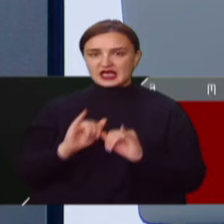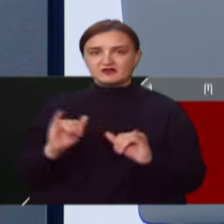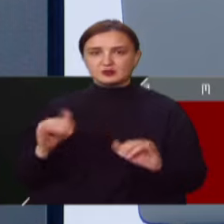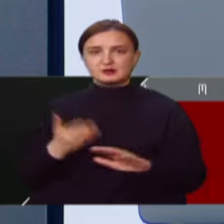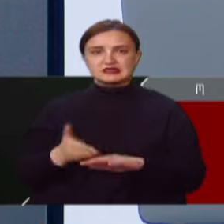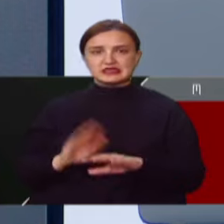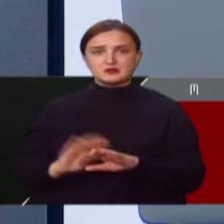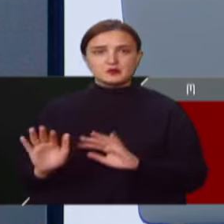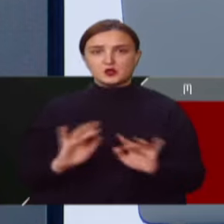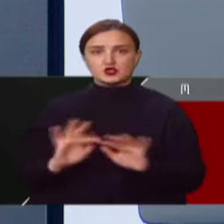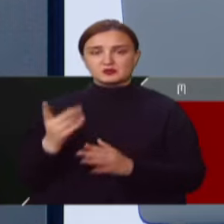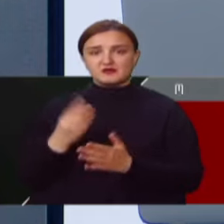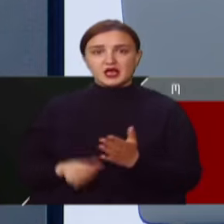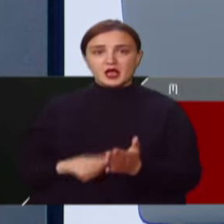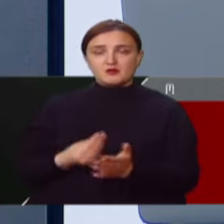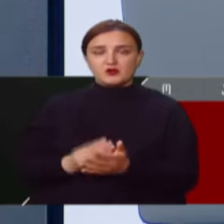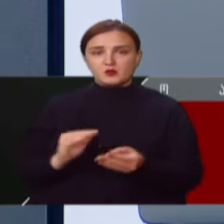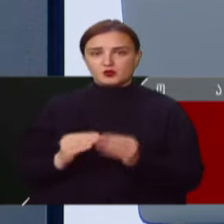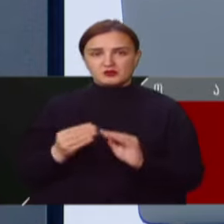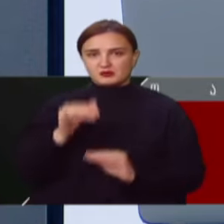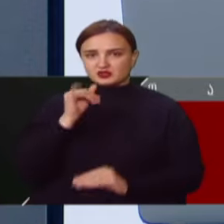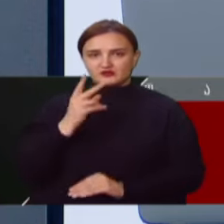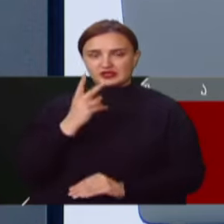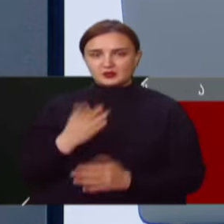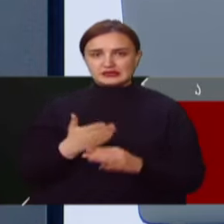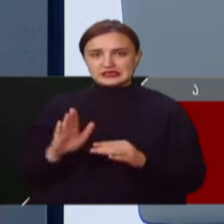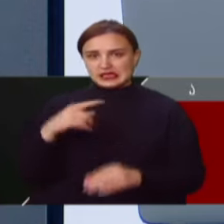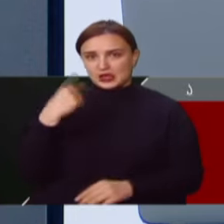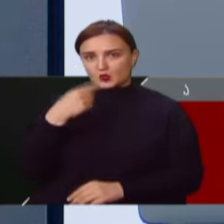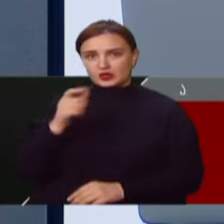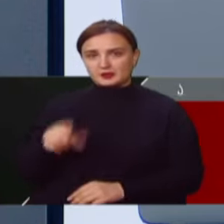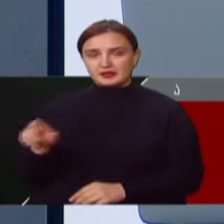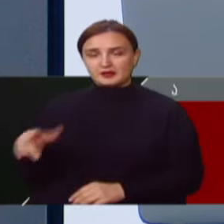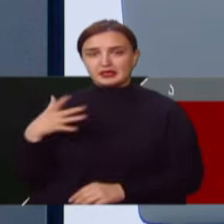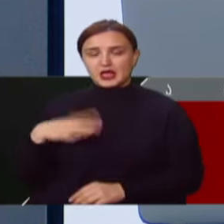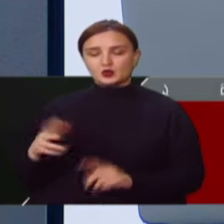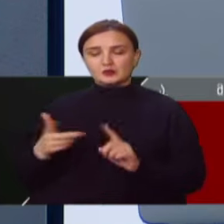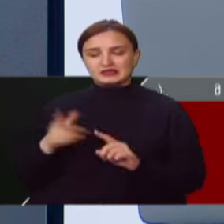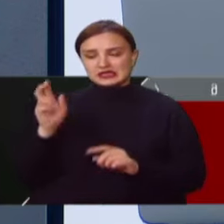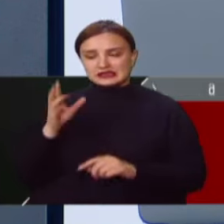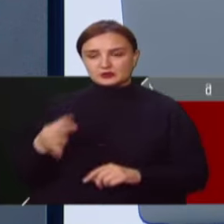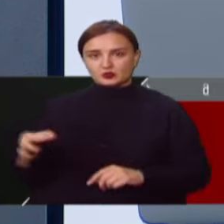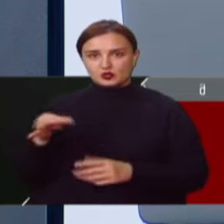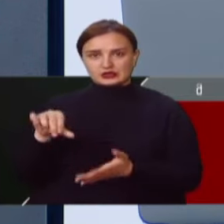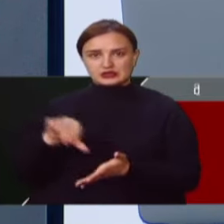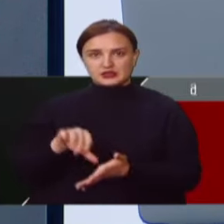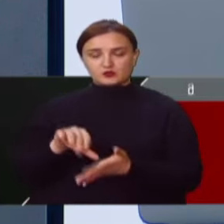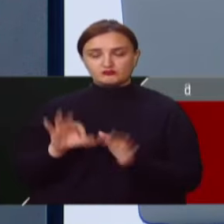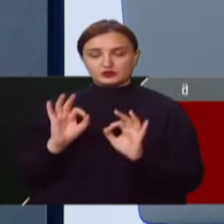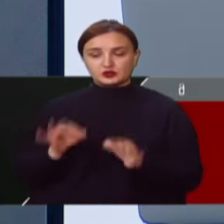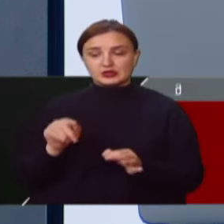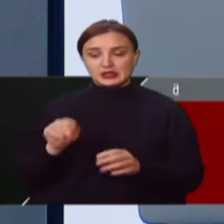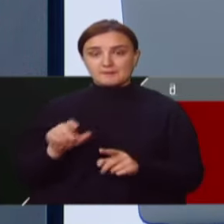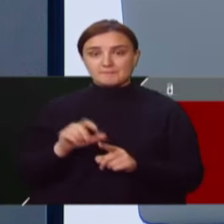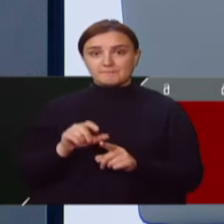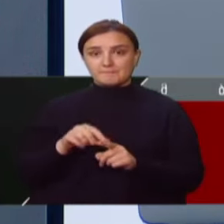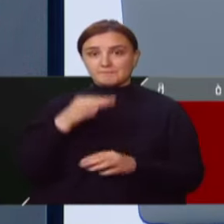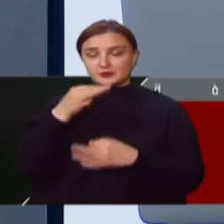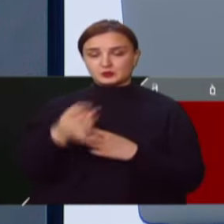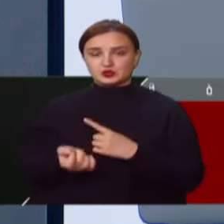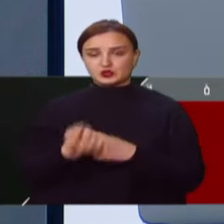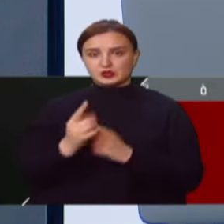მძიმე პროცესების განმეორებაში პრობლემას ვერ ხედავენ ცალკეული პირებიც, რომლებიც ქართულ მესამე სექტორს წარმოადგენენ. სწორედ ამ რიტორიკის ფონზე